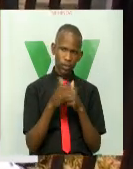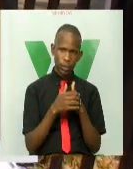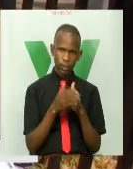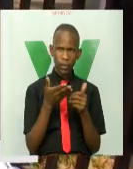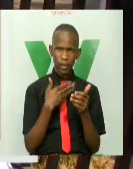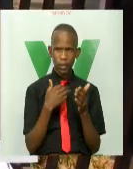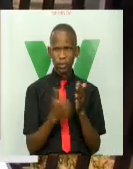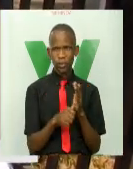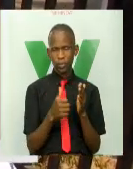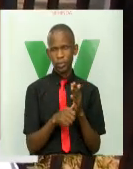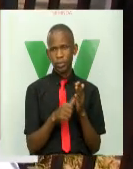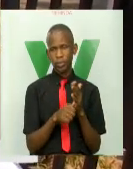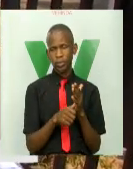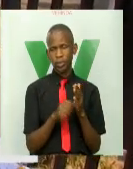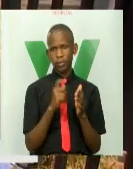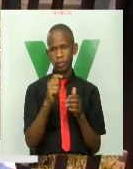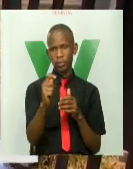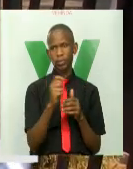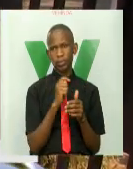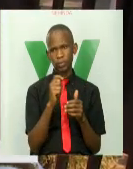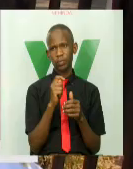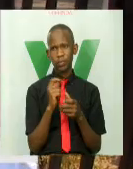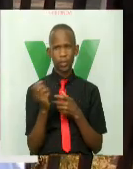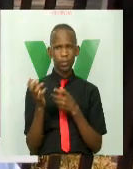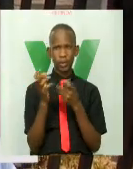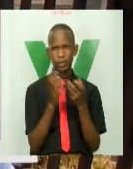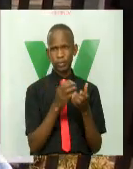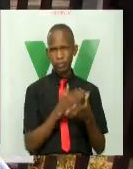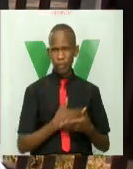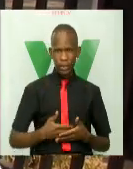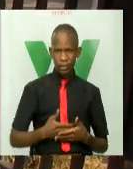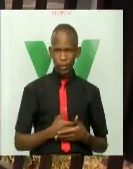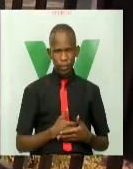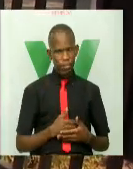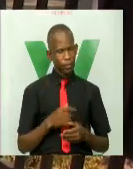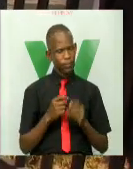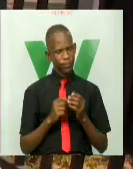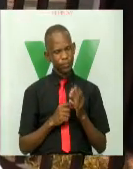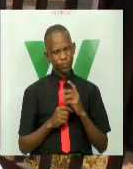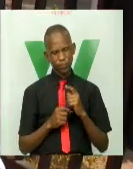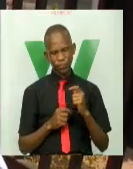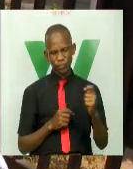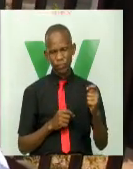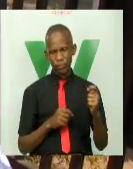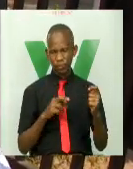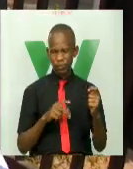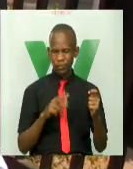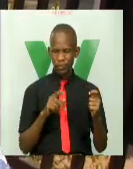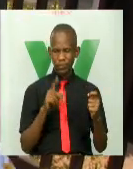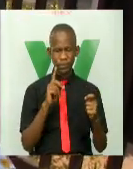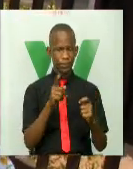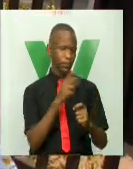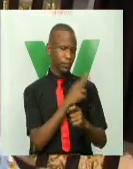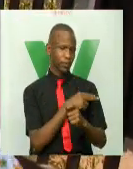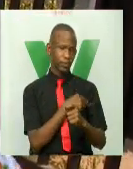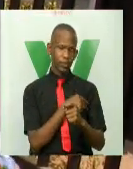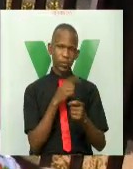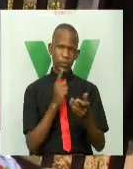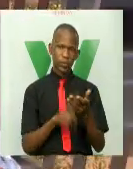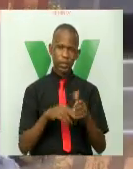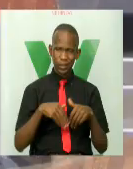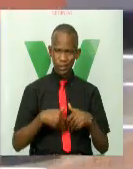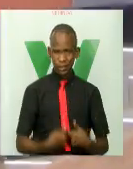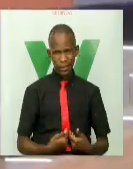kuza kujema ko mwana tubantu tambura kuza kikahirwaro bundi umuntu bawarihire